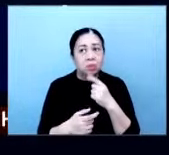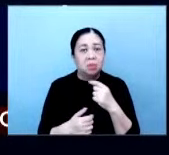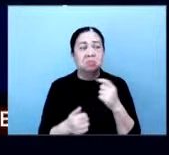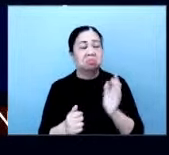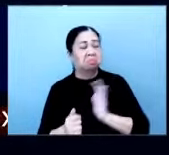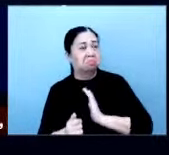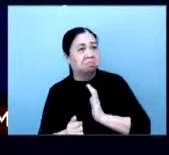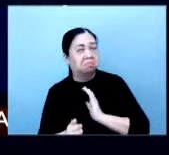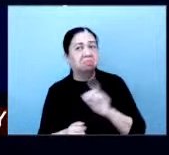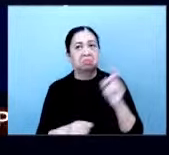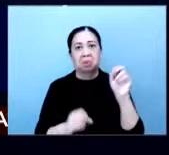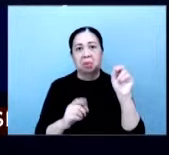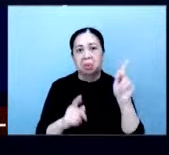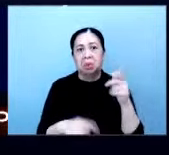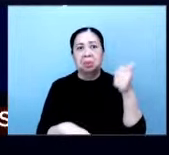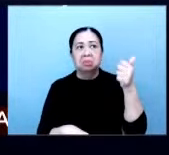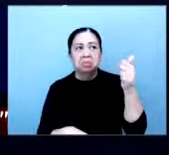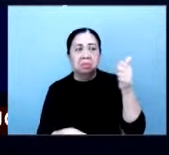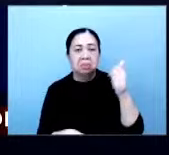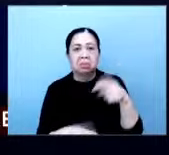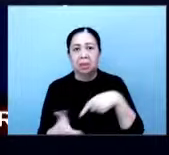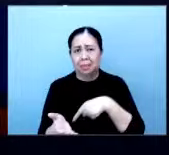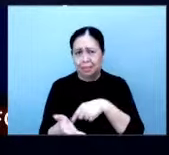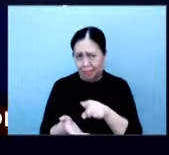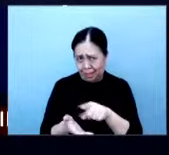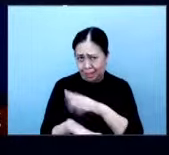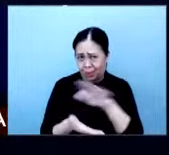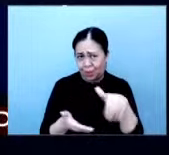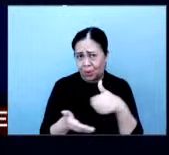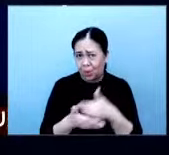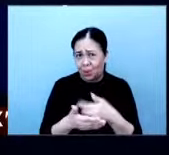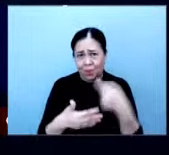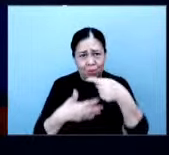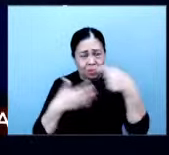sila na daw ang nag nagbayad or nag-seryoso